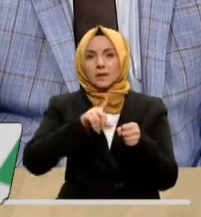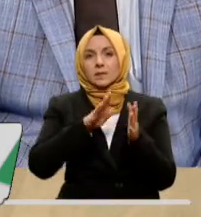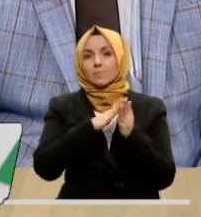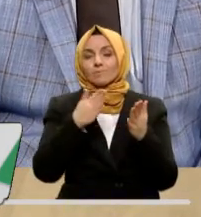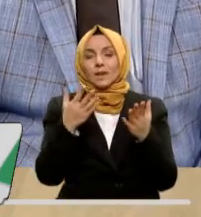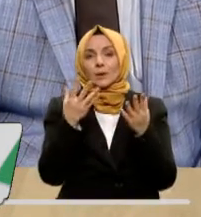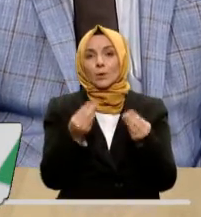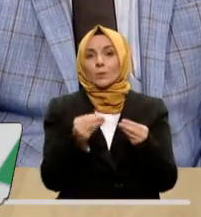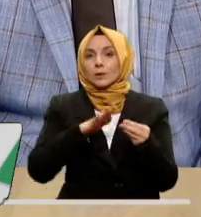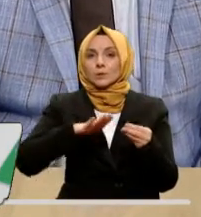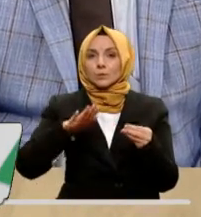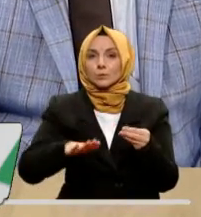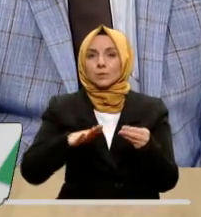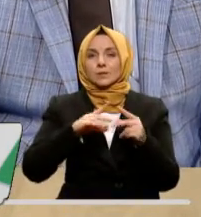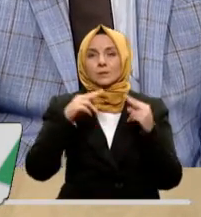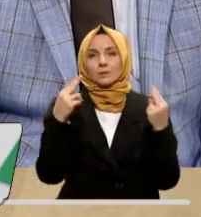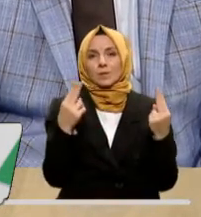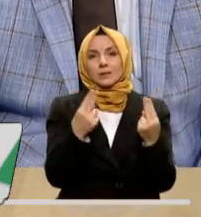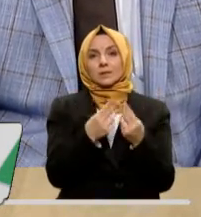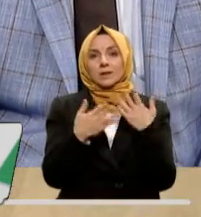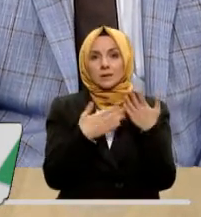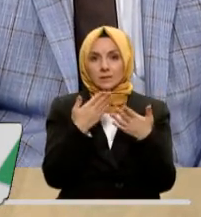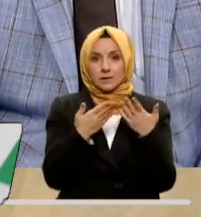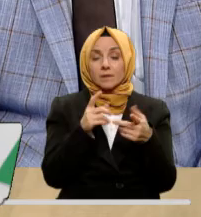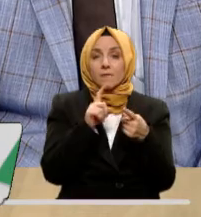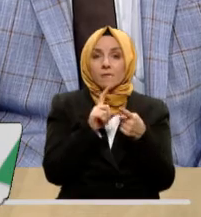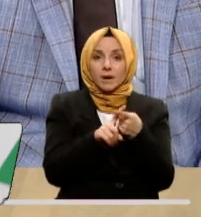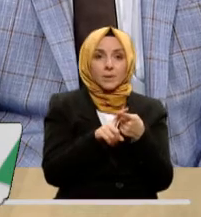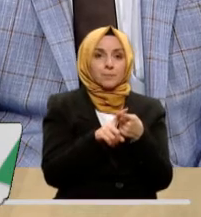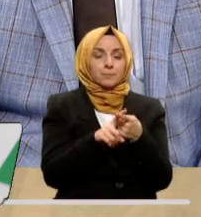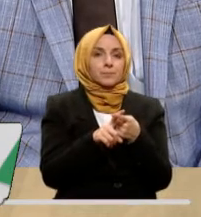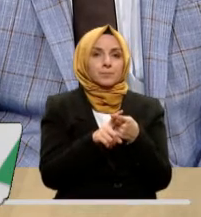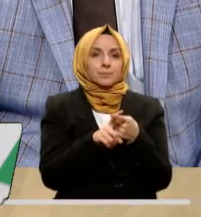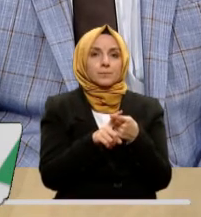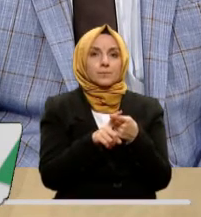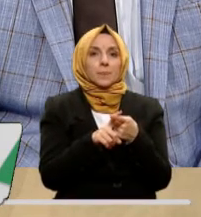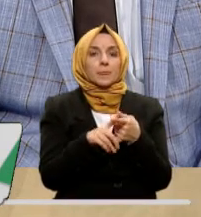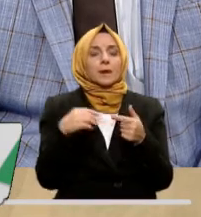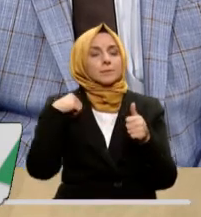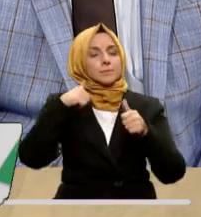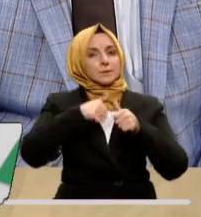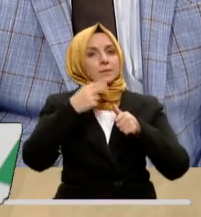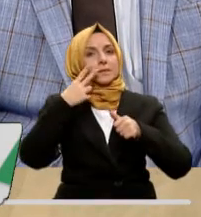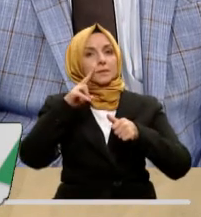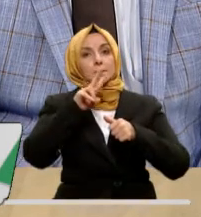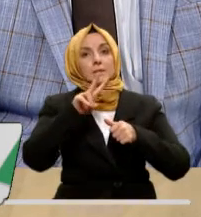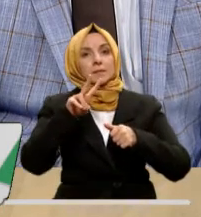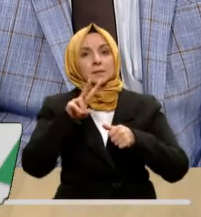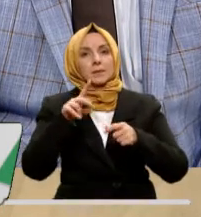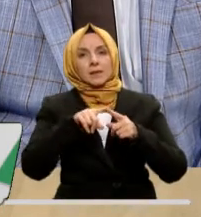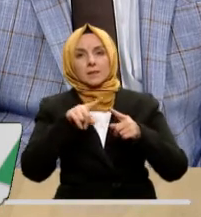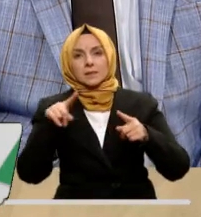yani çocukların dünyasına hitap eder ve işte yine 2020'den itibaren